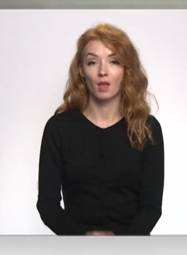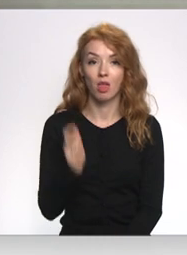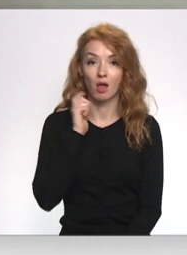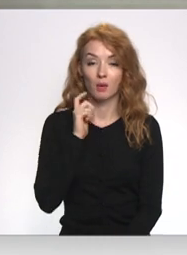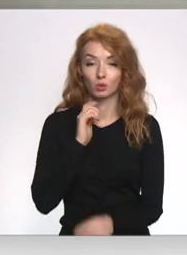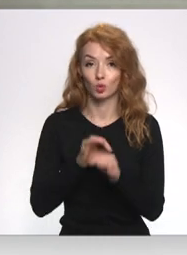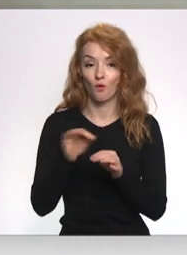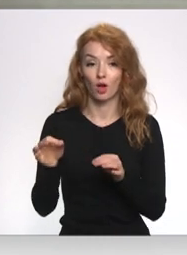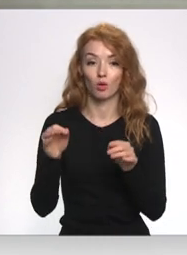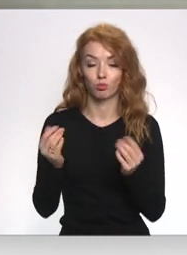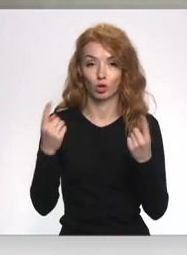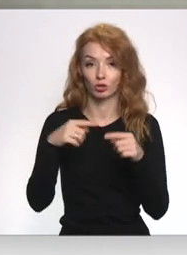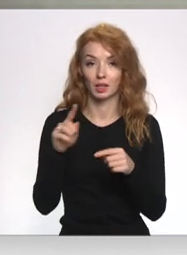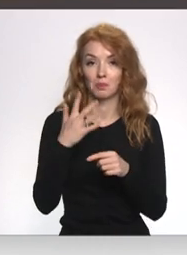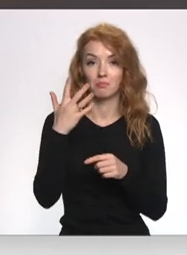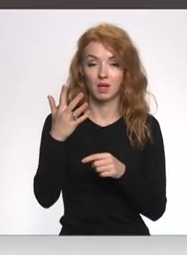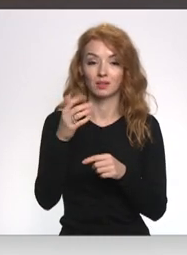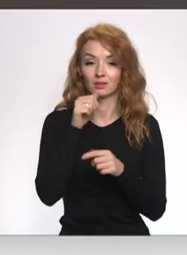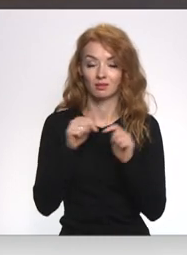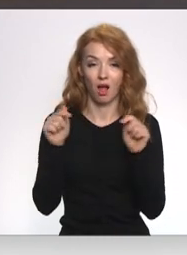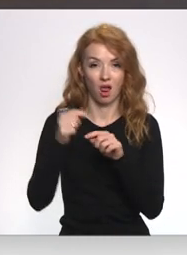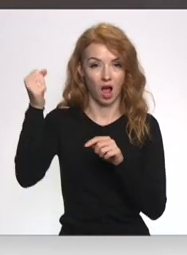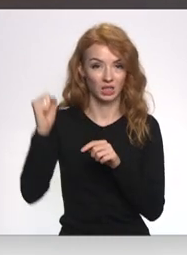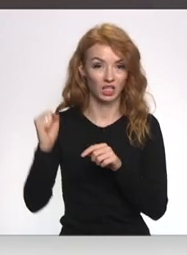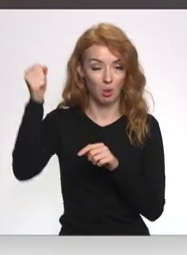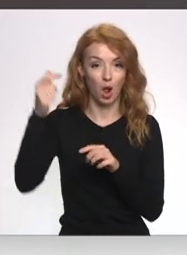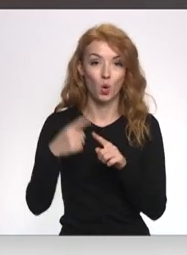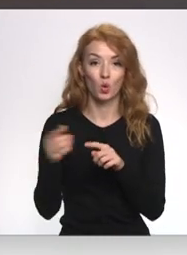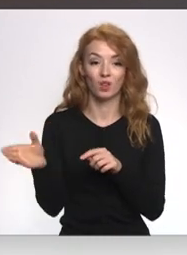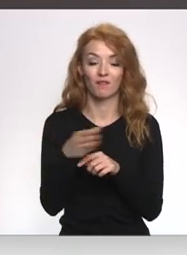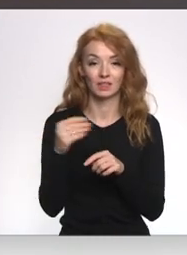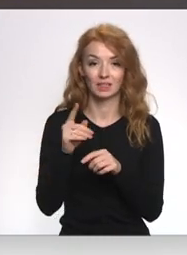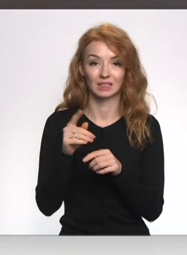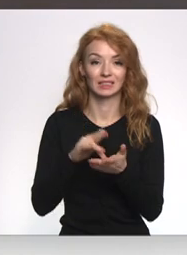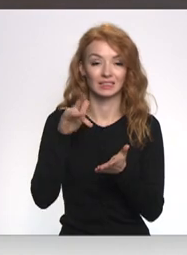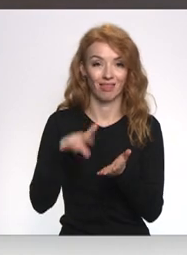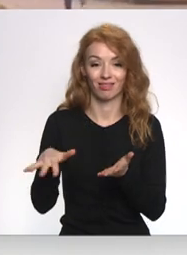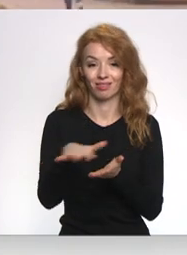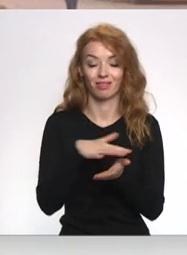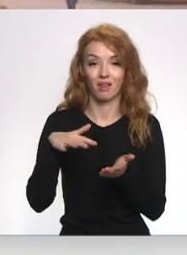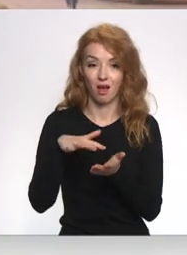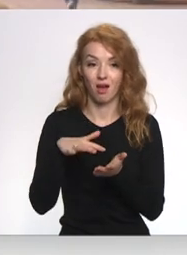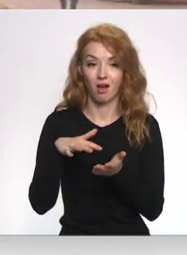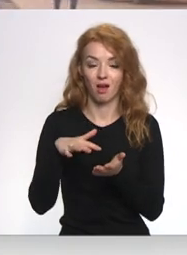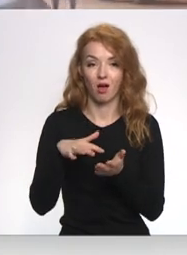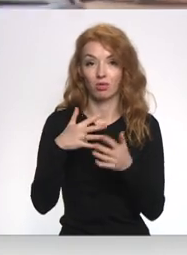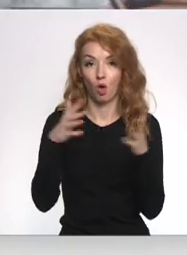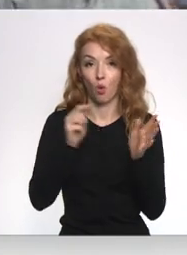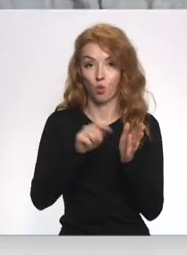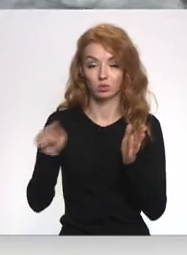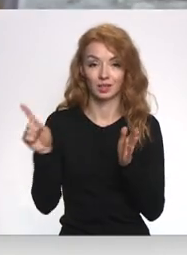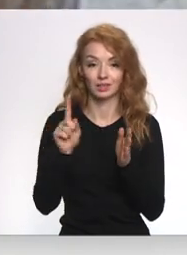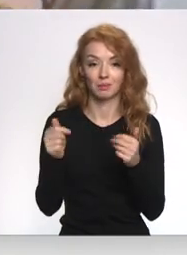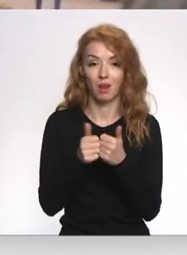Jēkabpils novadā šobrīd ir 5 azartspēļu zāles un visas atrodas novada centrā Jēkabpils pilsētā. Vairākas no tām ir netālu